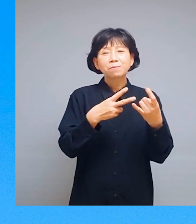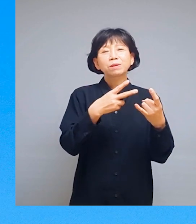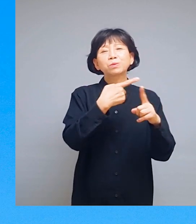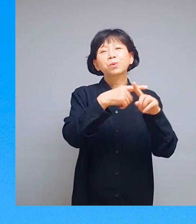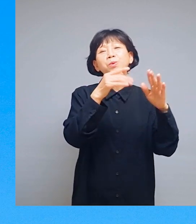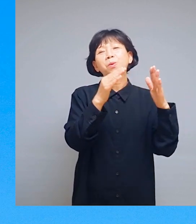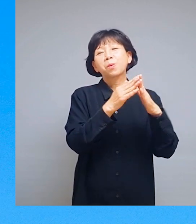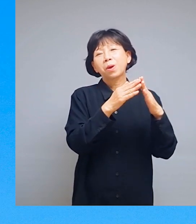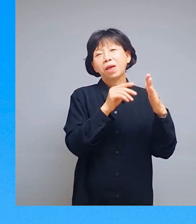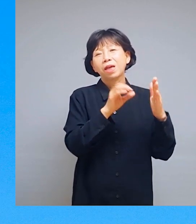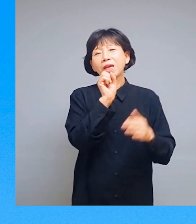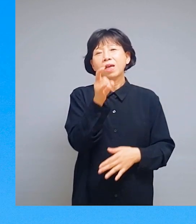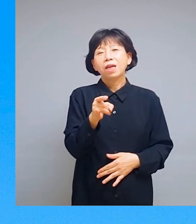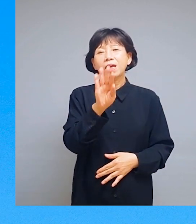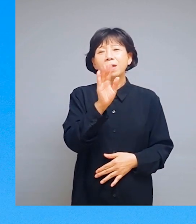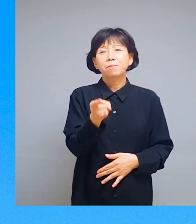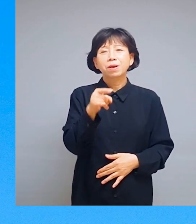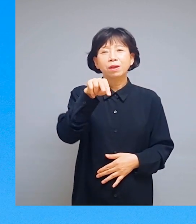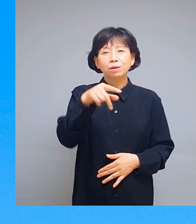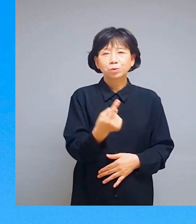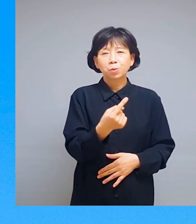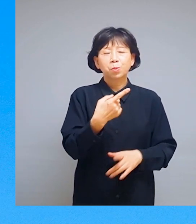에베소 교회가 등장합니다.